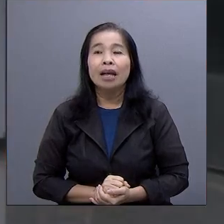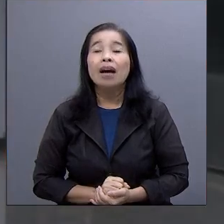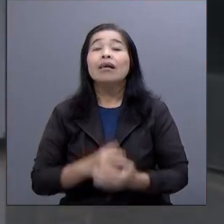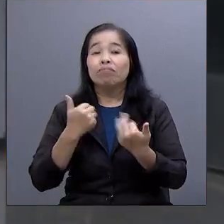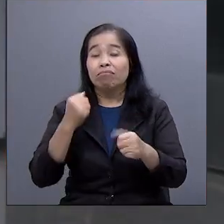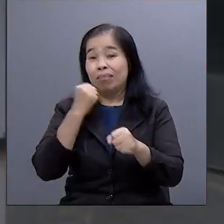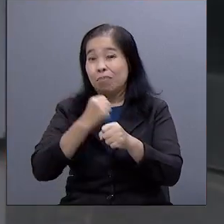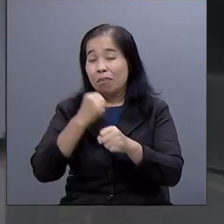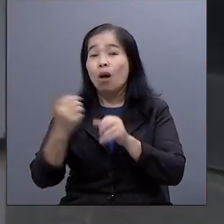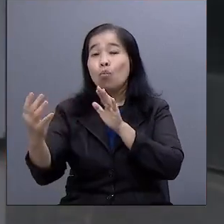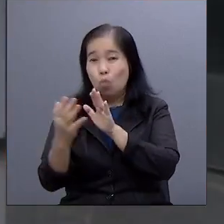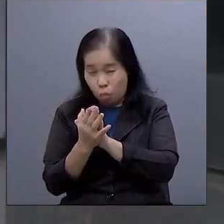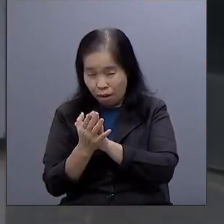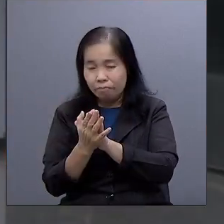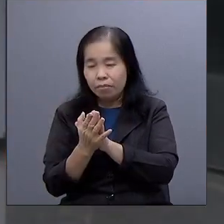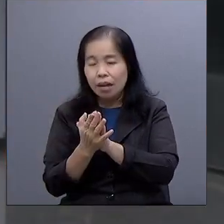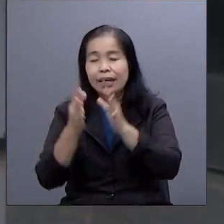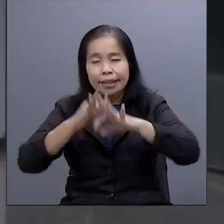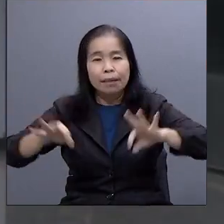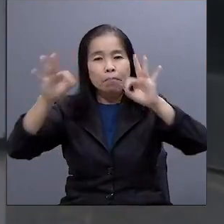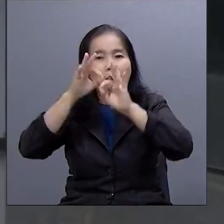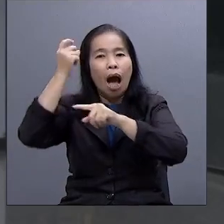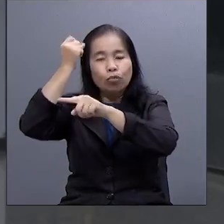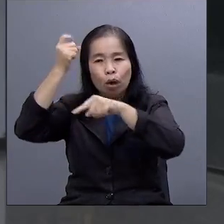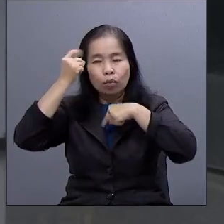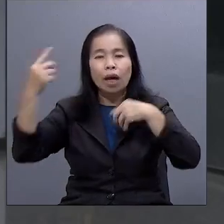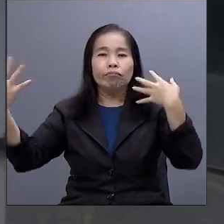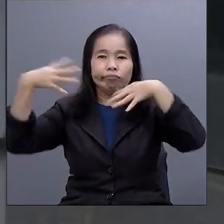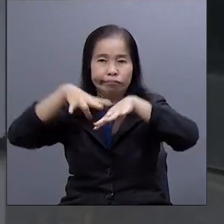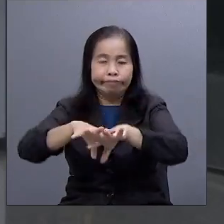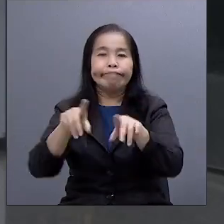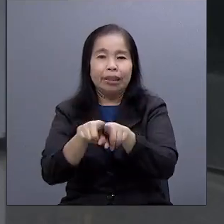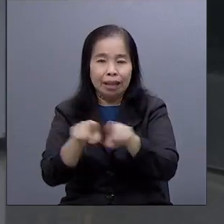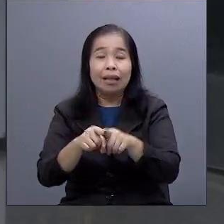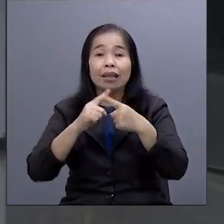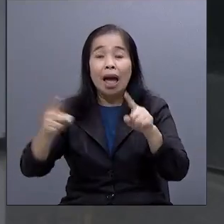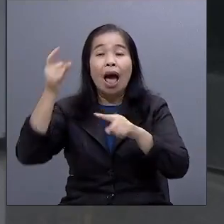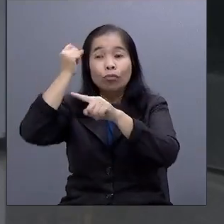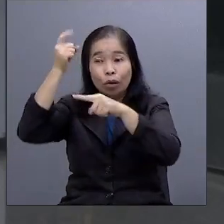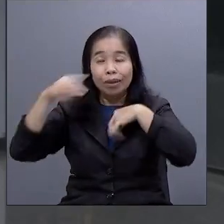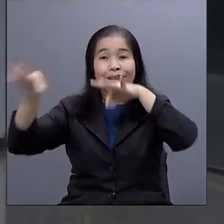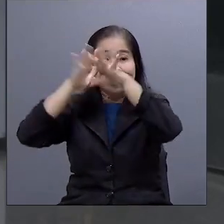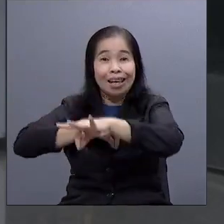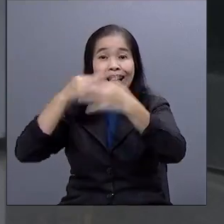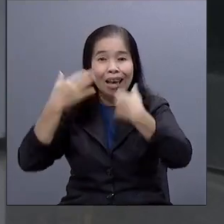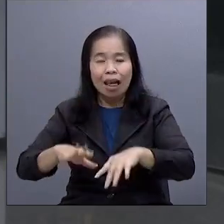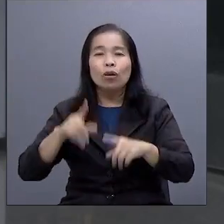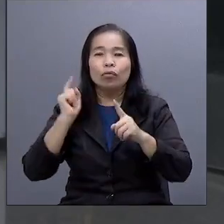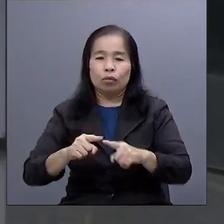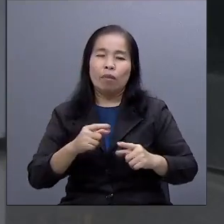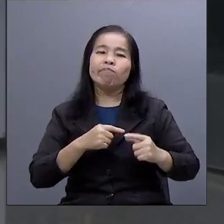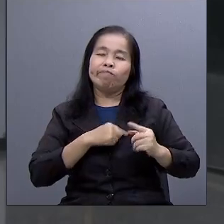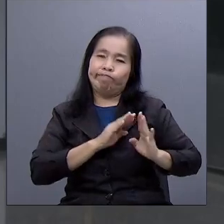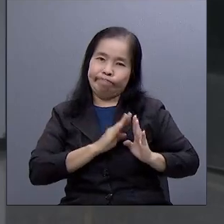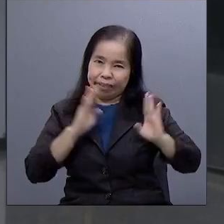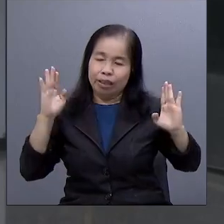is valuable umแต่นอกเหนือจคามเข้าใจแล้วการให้ใจ เปิดใ